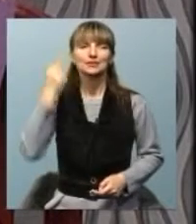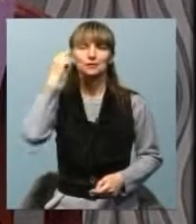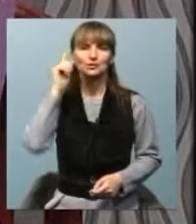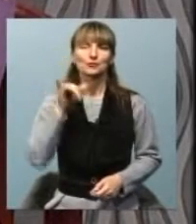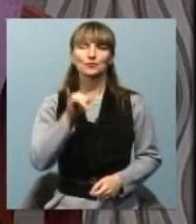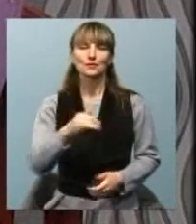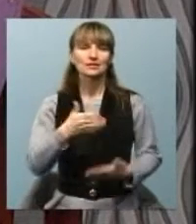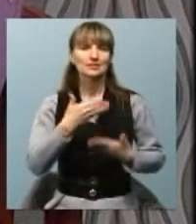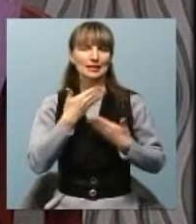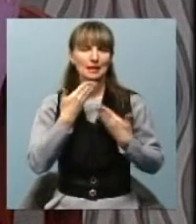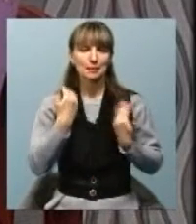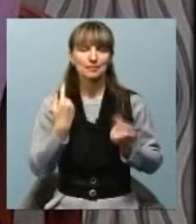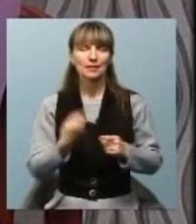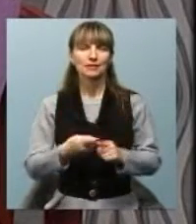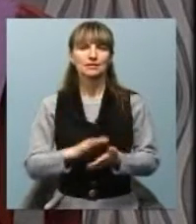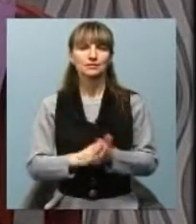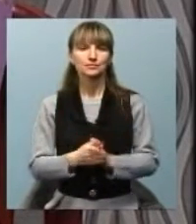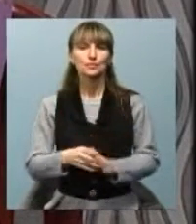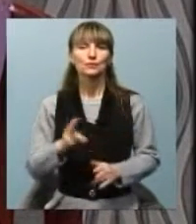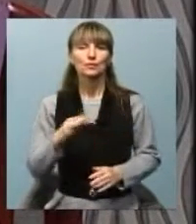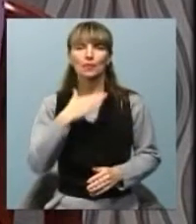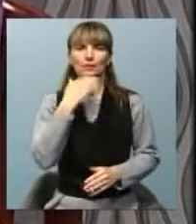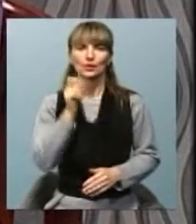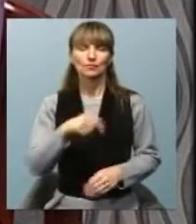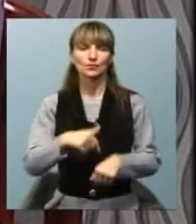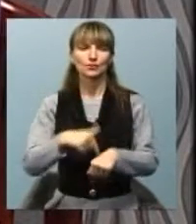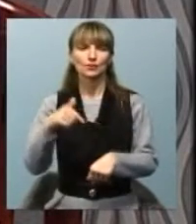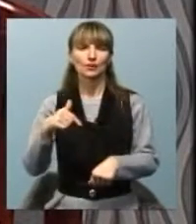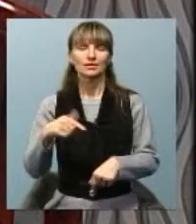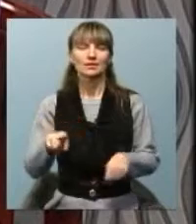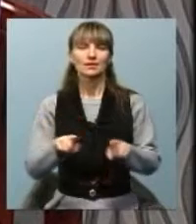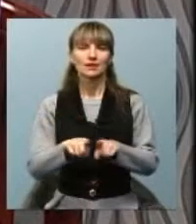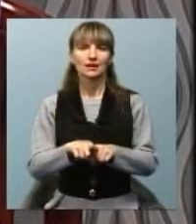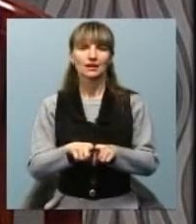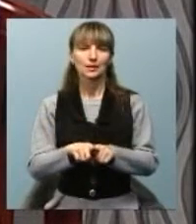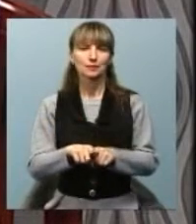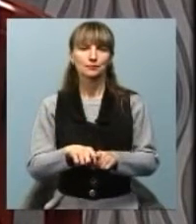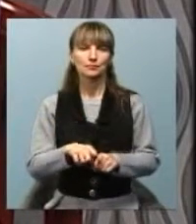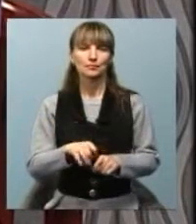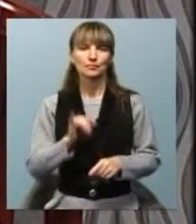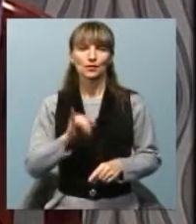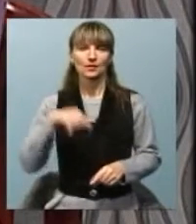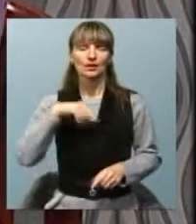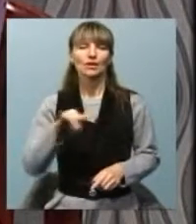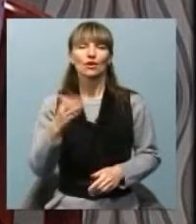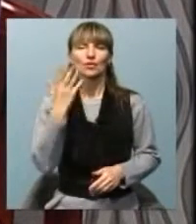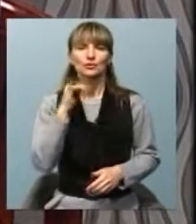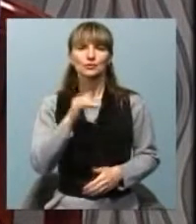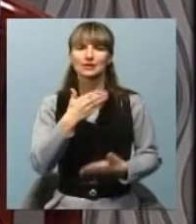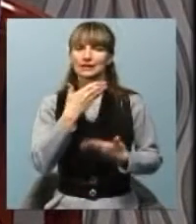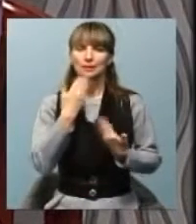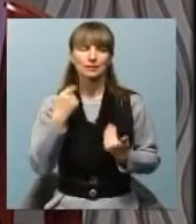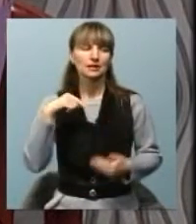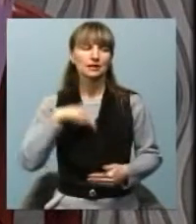що вас немає, слава Богу, цього стану, але дуже багато людей відчувають таке собі пригнічений стан, коли в них зовсім-зовсім